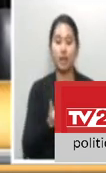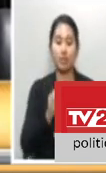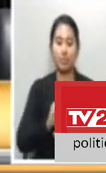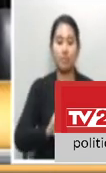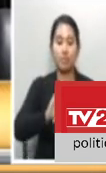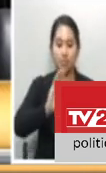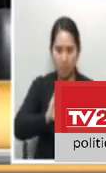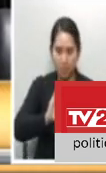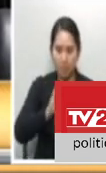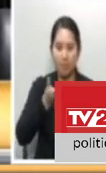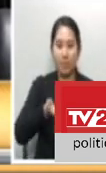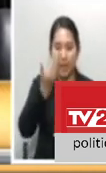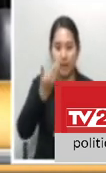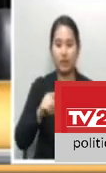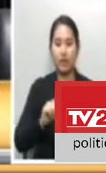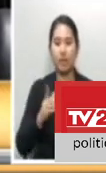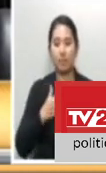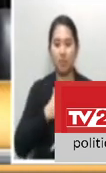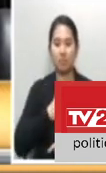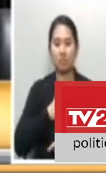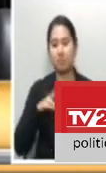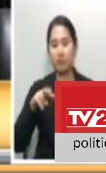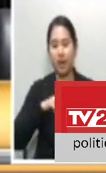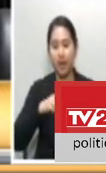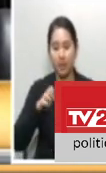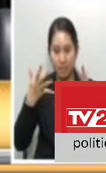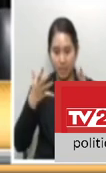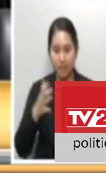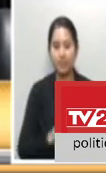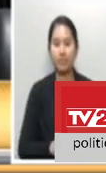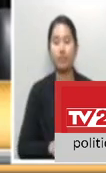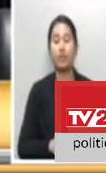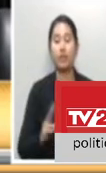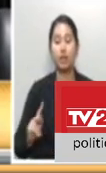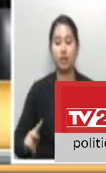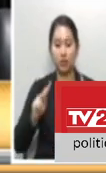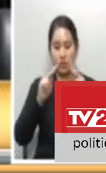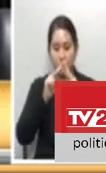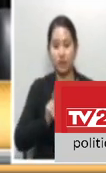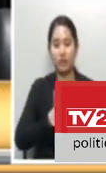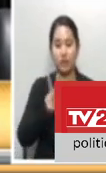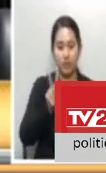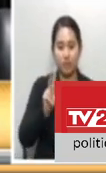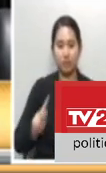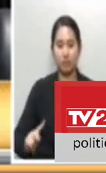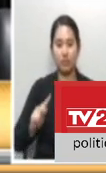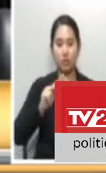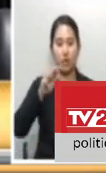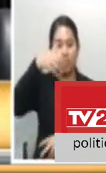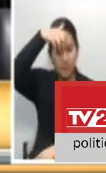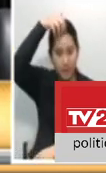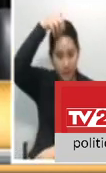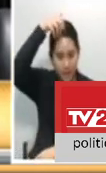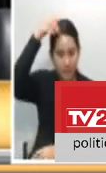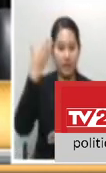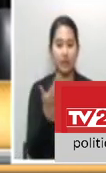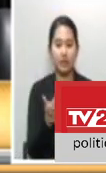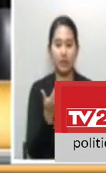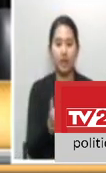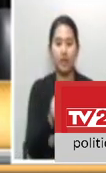มก็คงไม่ติดใจส่วนกระทรวงที่3เป็นกระทรวงมหาดไทย ซึ่งตั้งงบประมาณไ